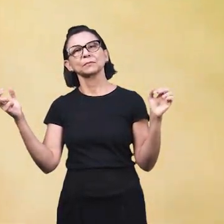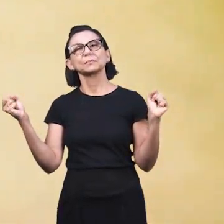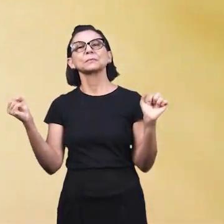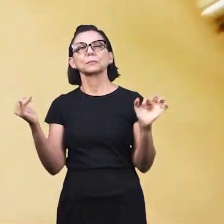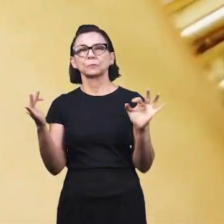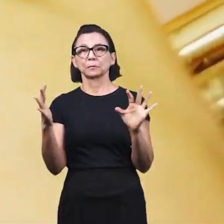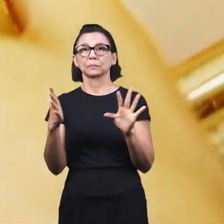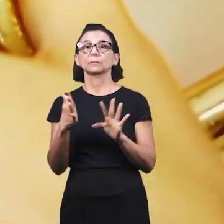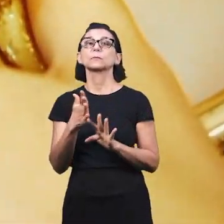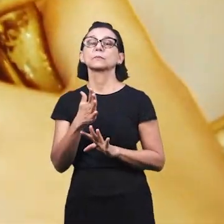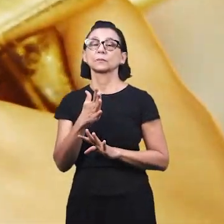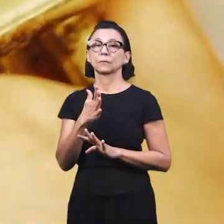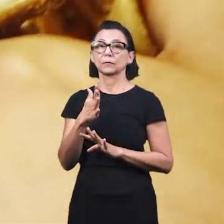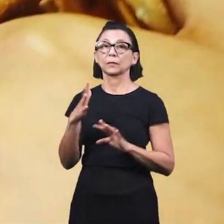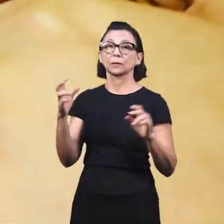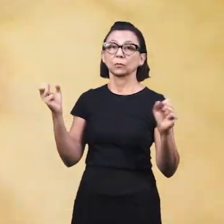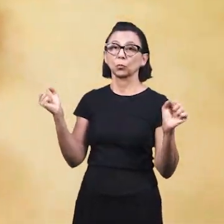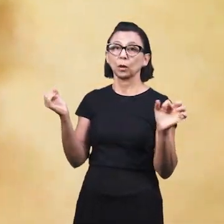прославлять Его имя.